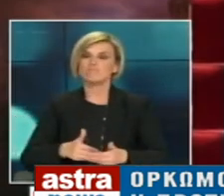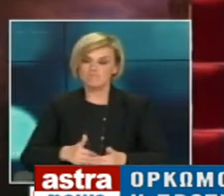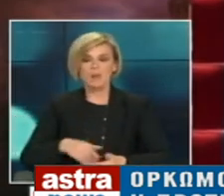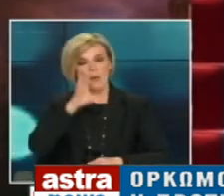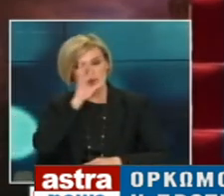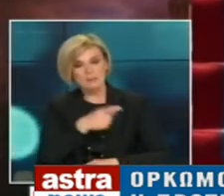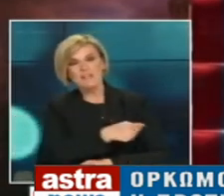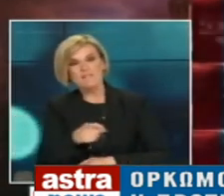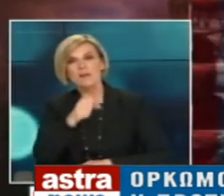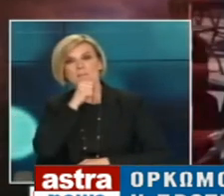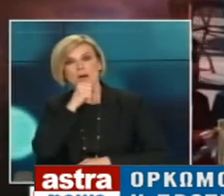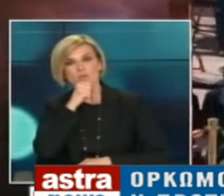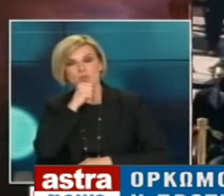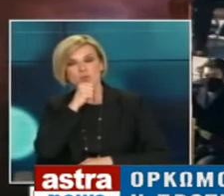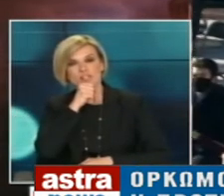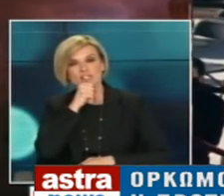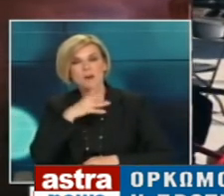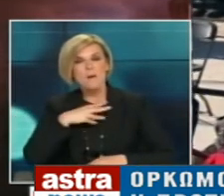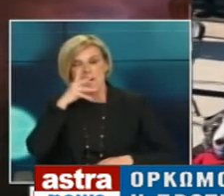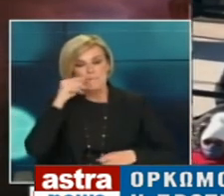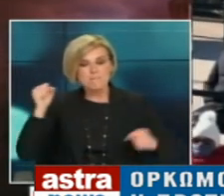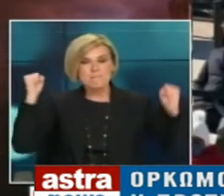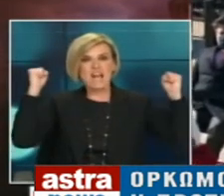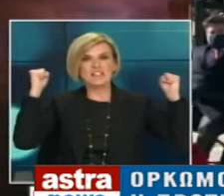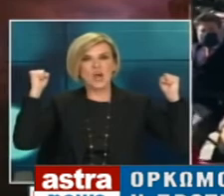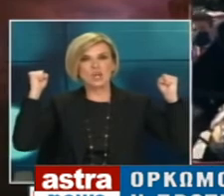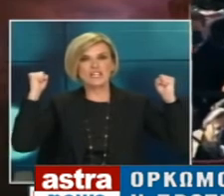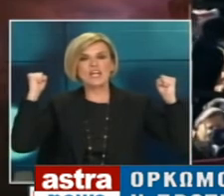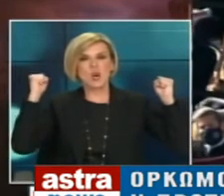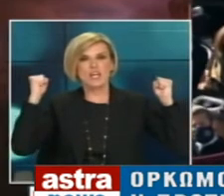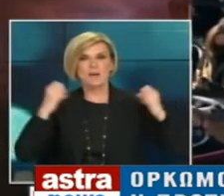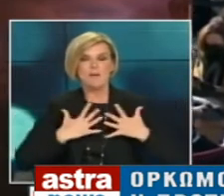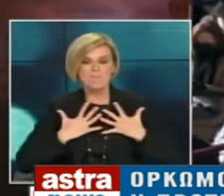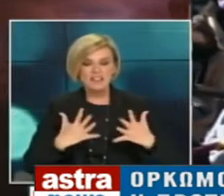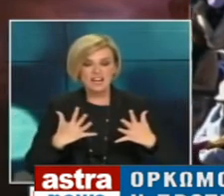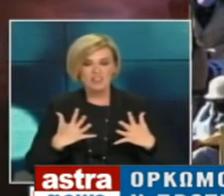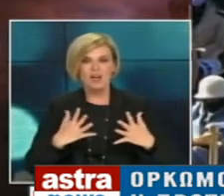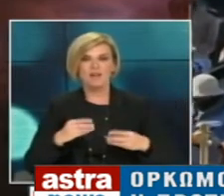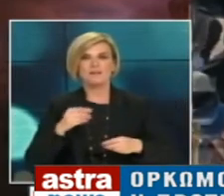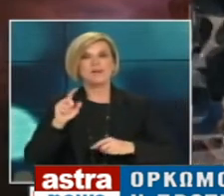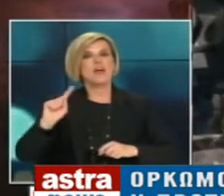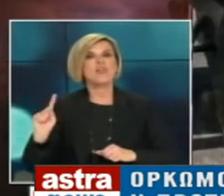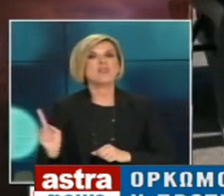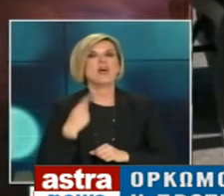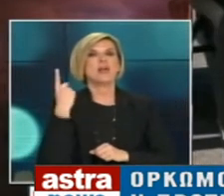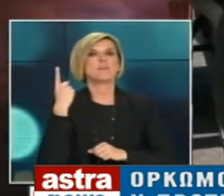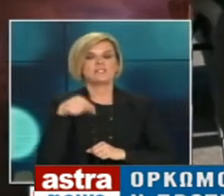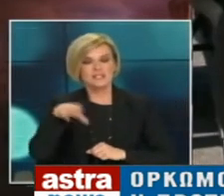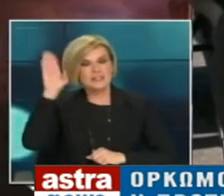τον καλύτερό τους εαυτό, έκαναν το πατριωτικό τους καθήκον, θεράπευσαν μια διαιρεμένη χώρα. Συμπατριώτες μου